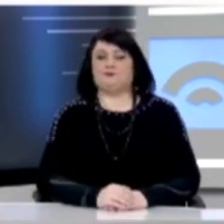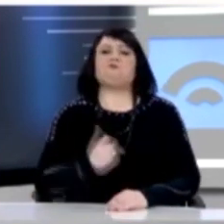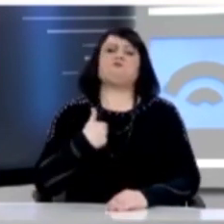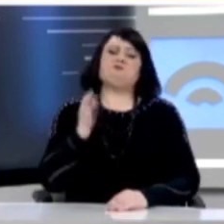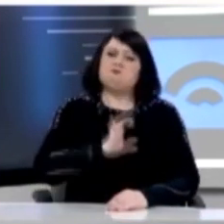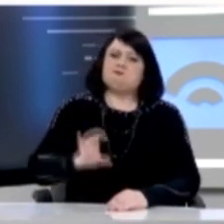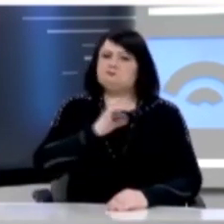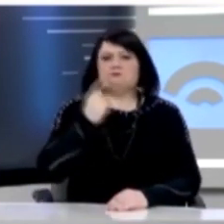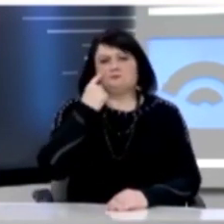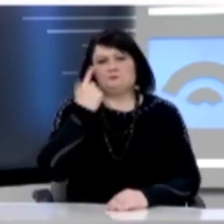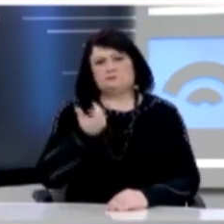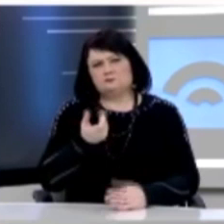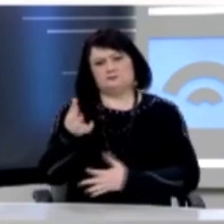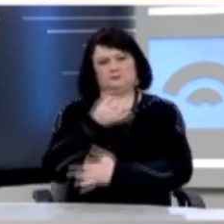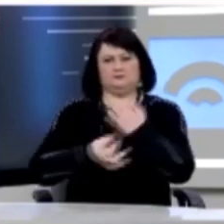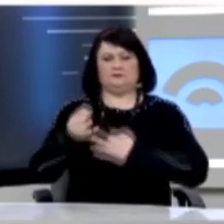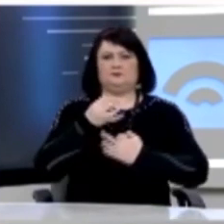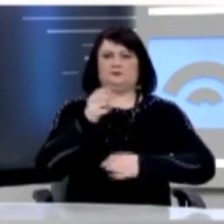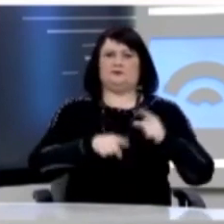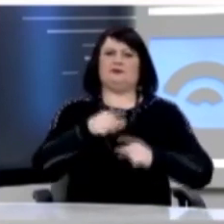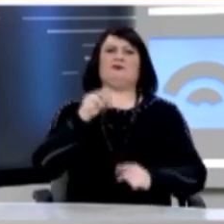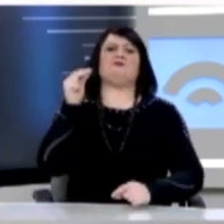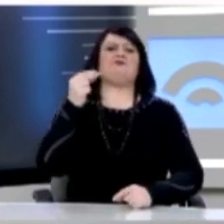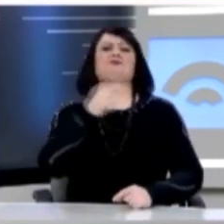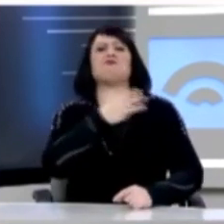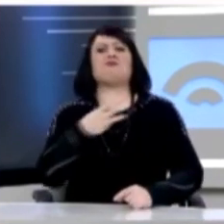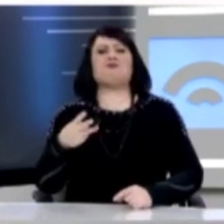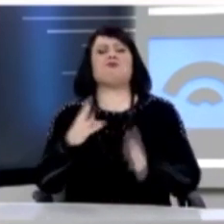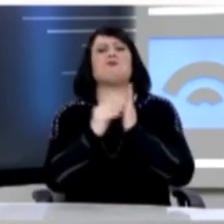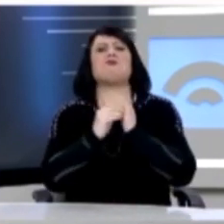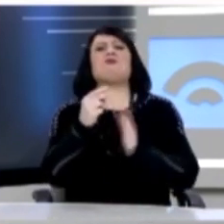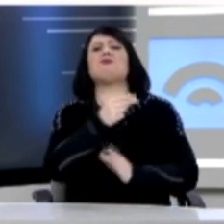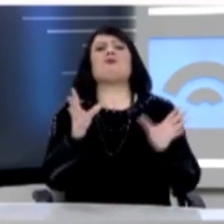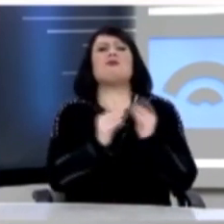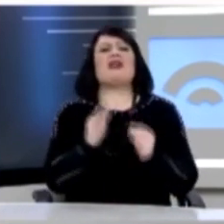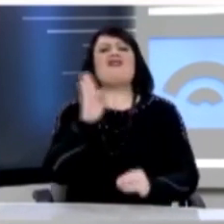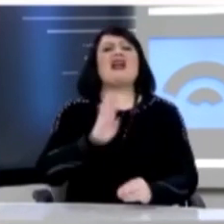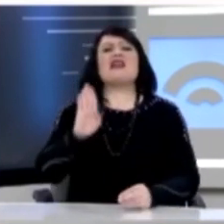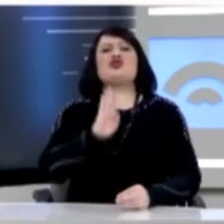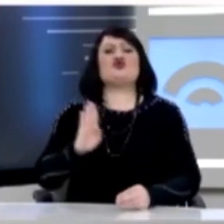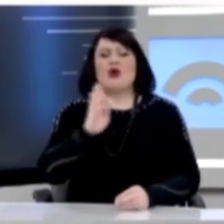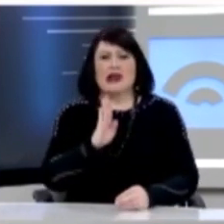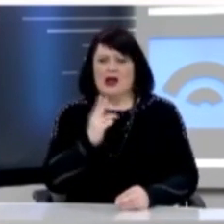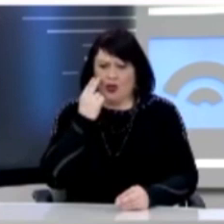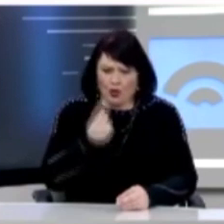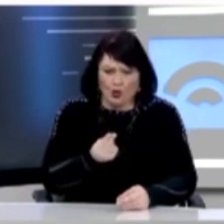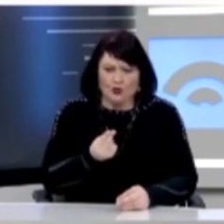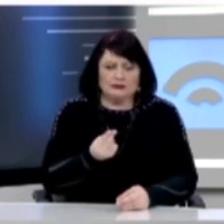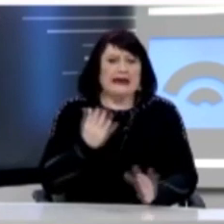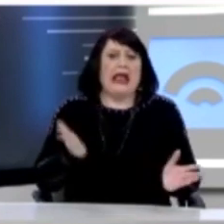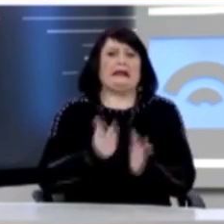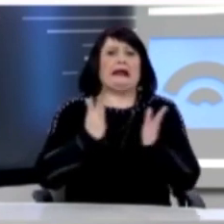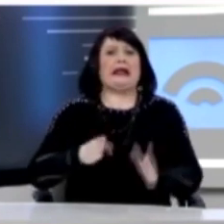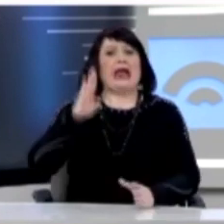ψάξει κανείς τις δηλώσεις των στελεχών σας, για παράδειγμα για τη Βενεζουέλα τώρα, δεν θα βρει ούτε μια φορά μια αναφορά